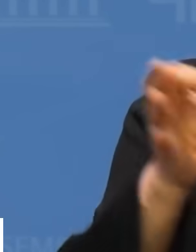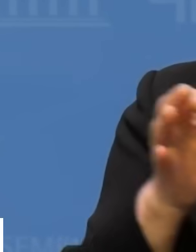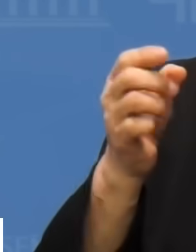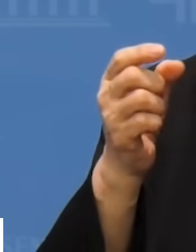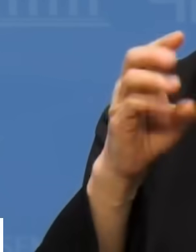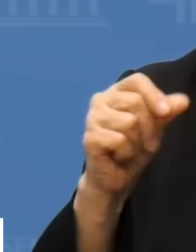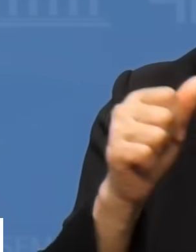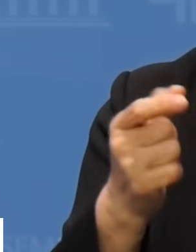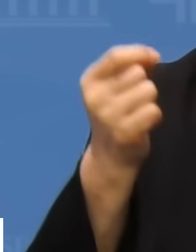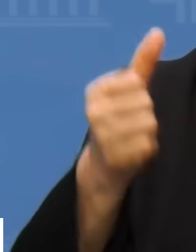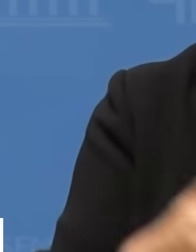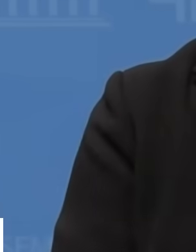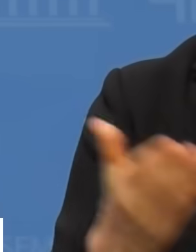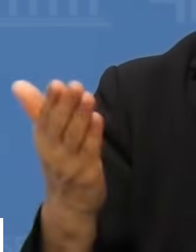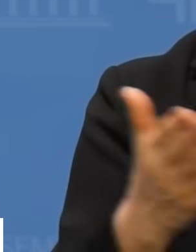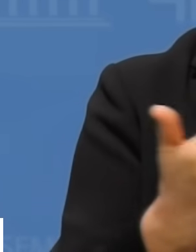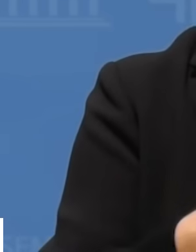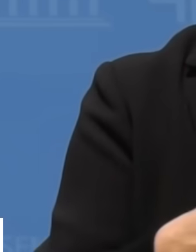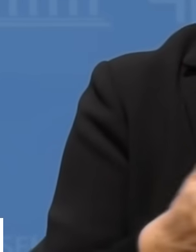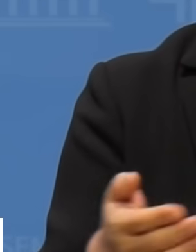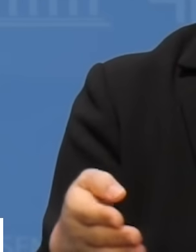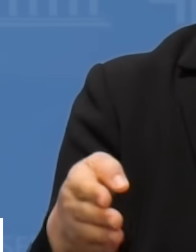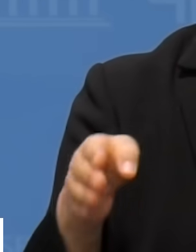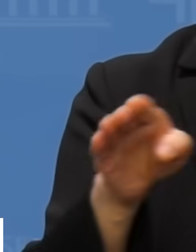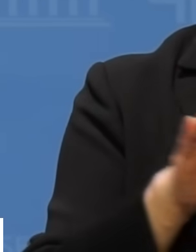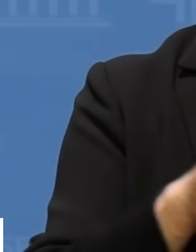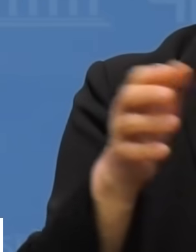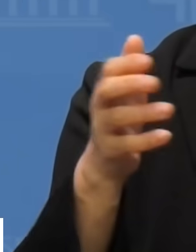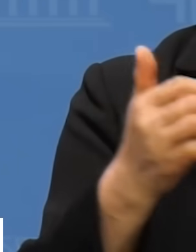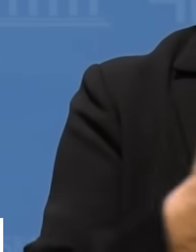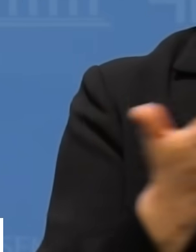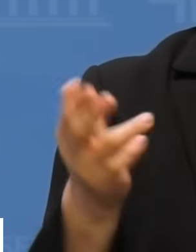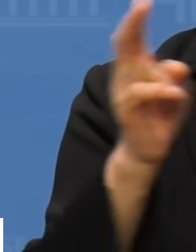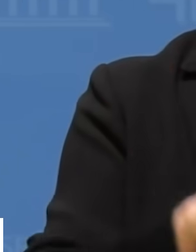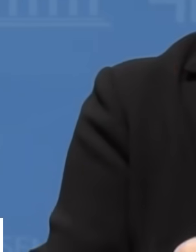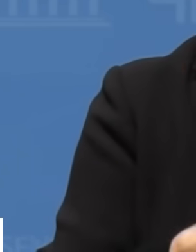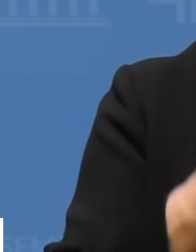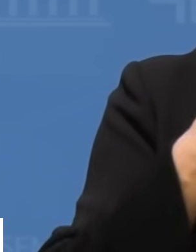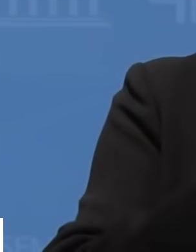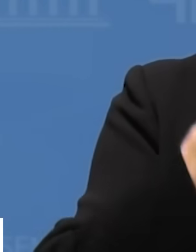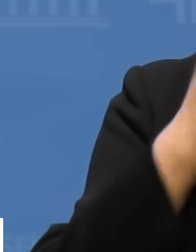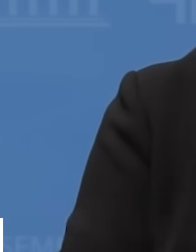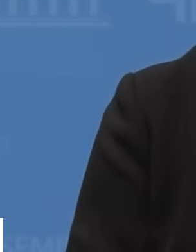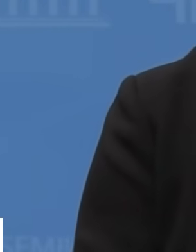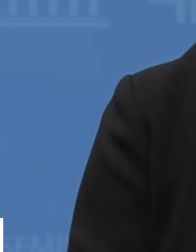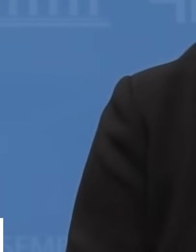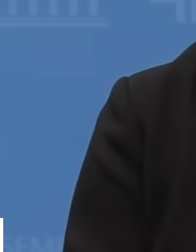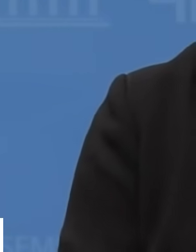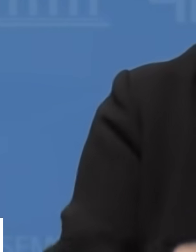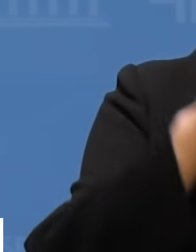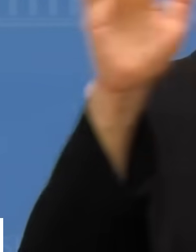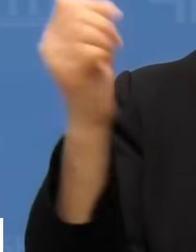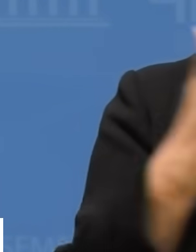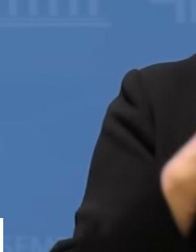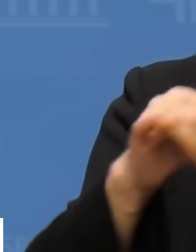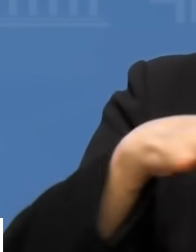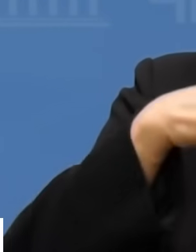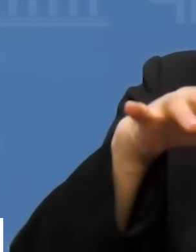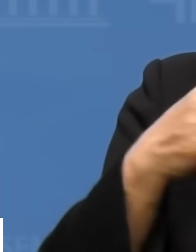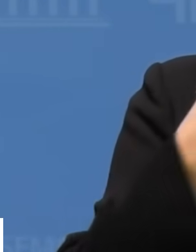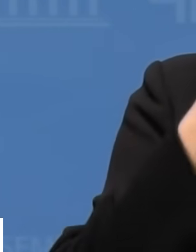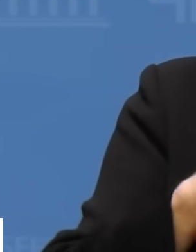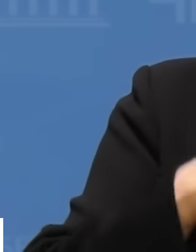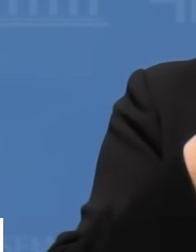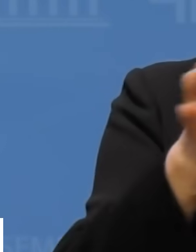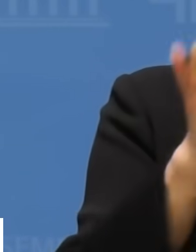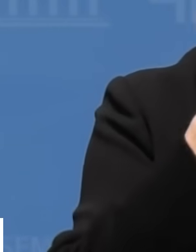적습니다. 업무시설이 들어올 공간이 없으니 일자리가 생기기 어렵습니다. 낮에는 유동인구가 많지 않아